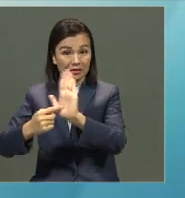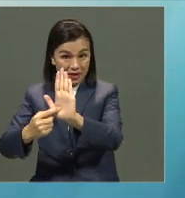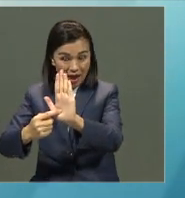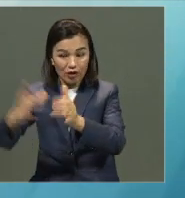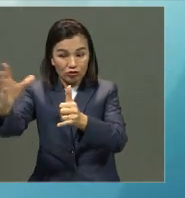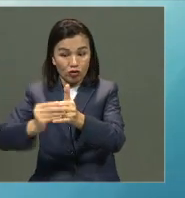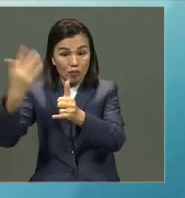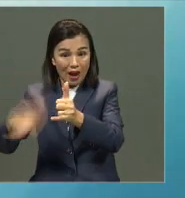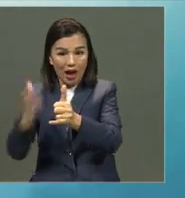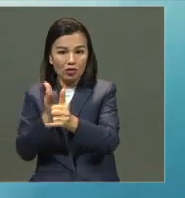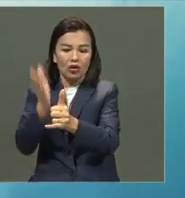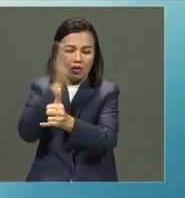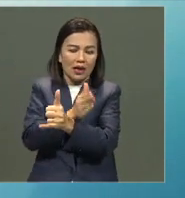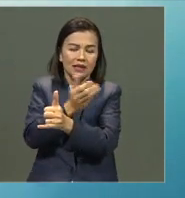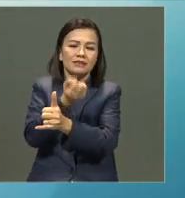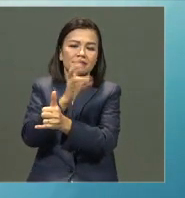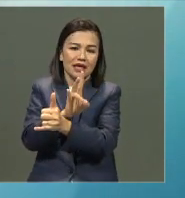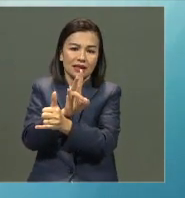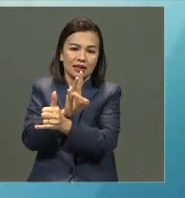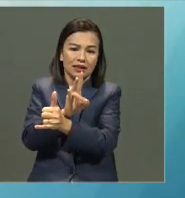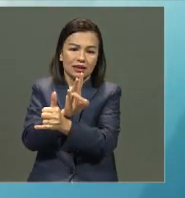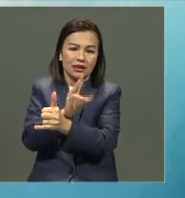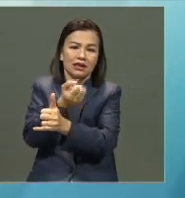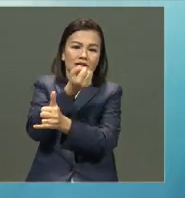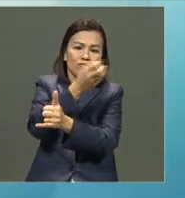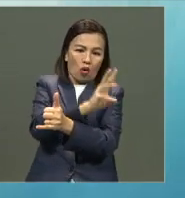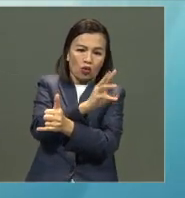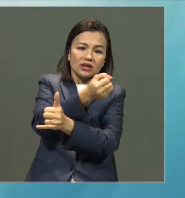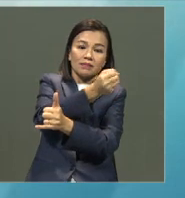มามามาติดเชื้อนะครับมาตรวจพบว่าติดเชื้อเพื่อนั้น17 10ตั้งแต่ 18